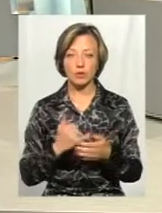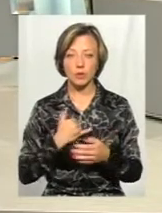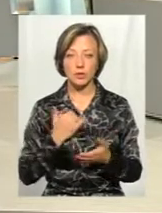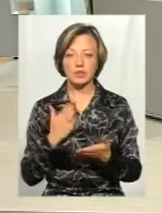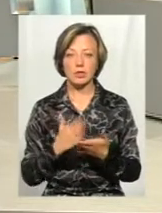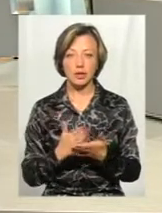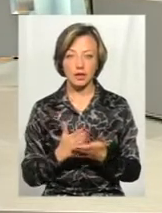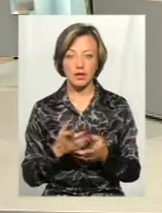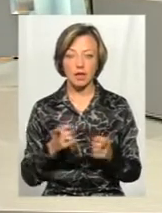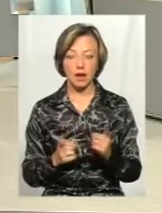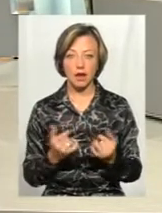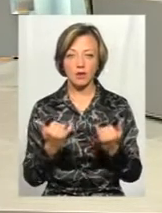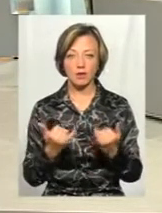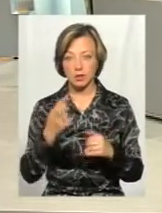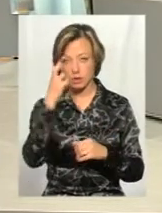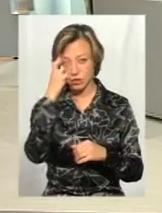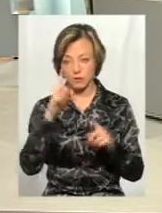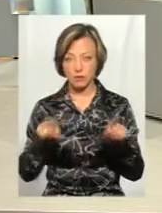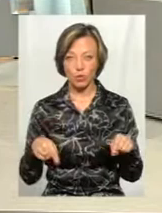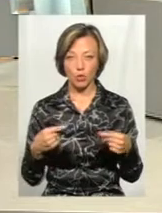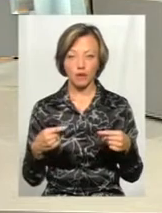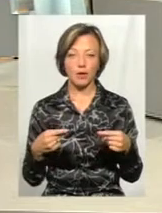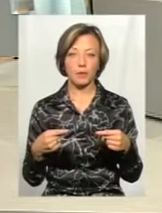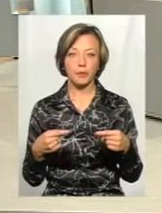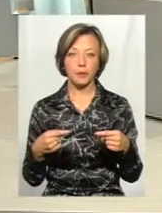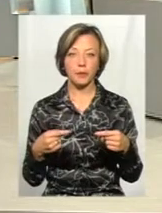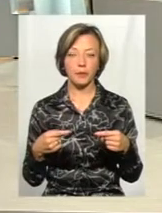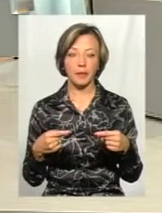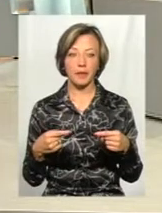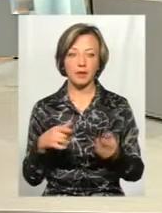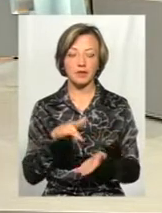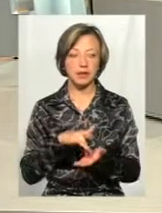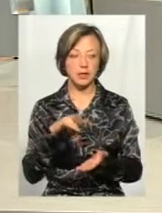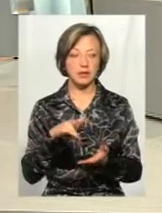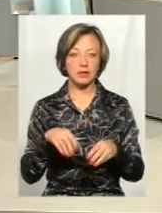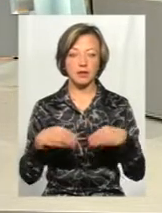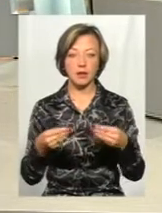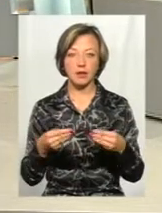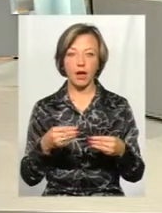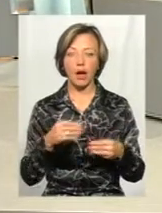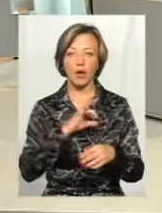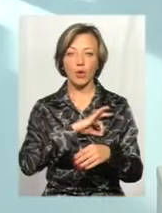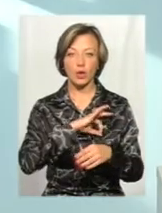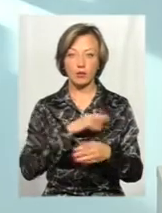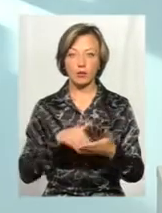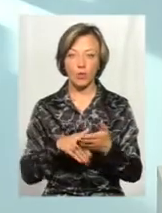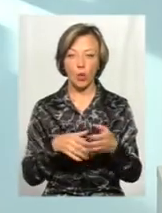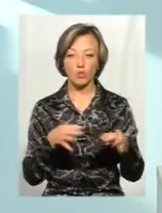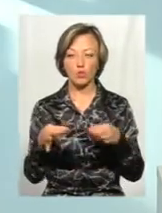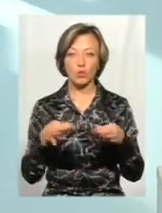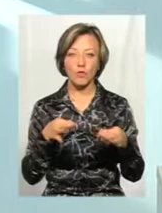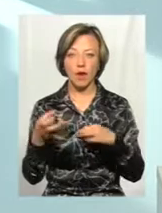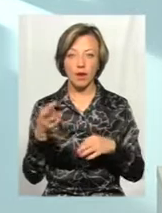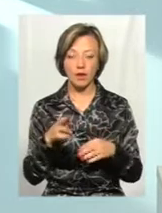є реально зараз держава створила центр надання правової допомоги. Центр